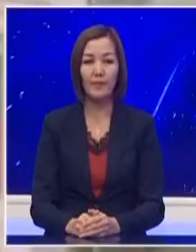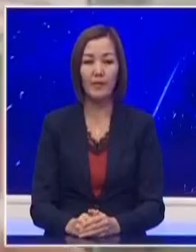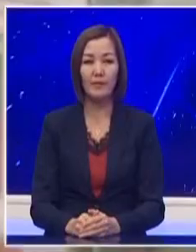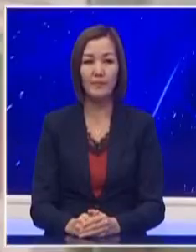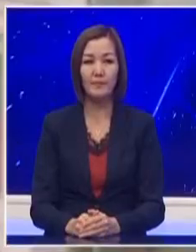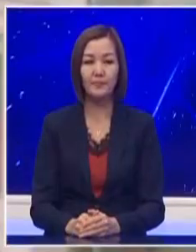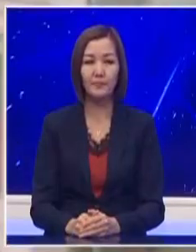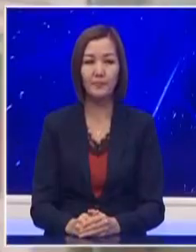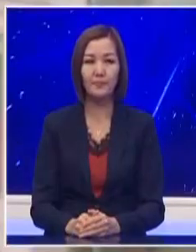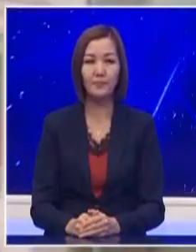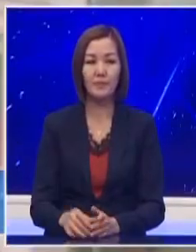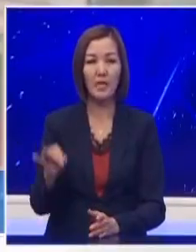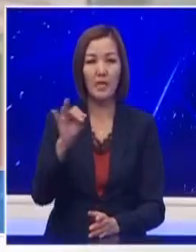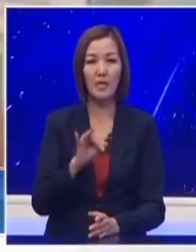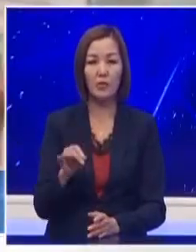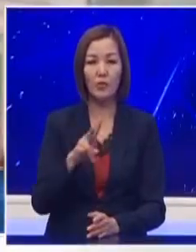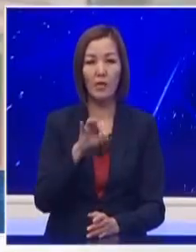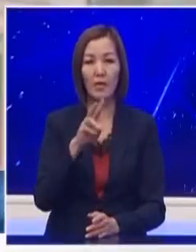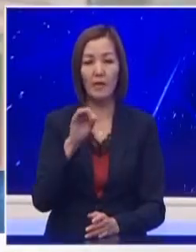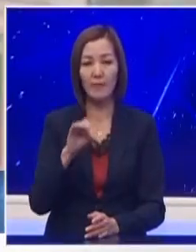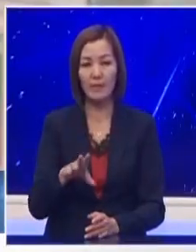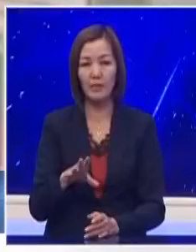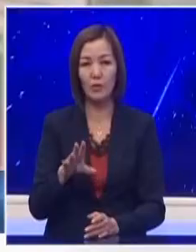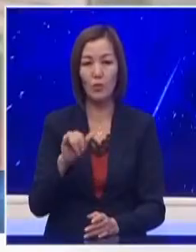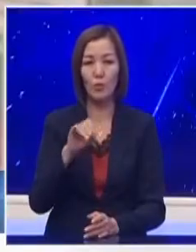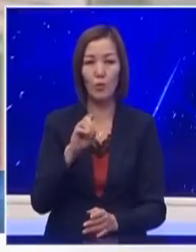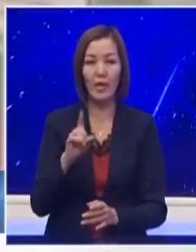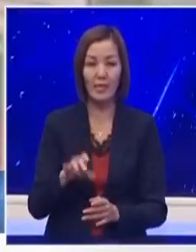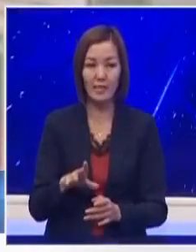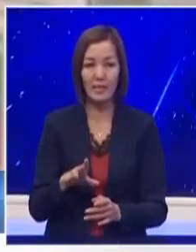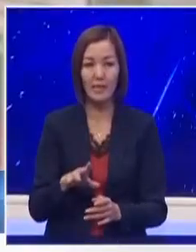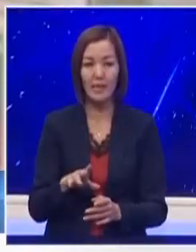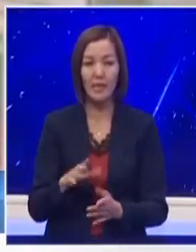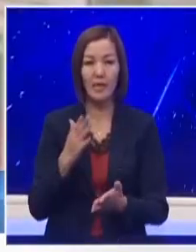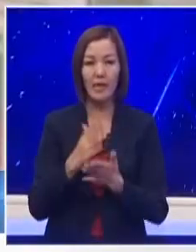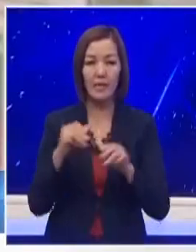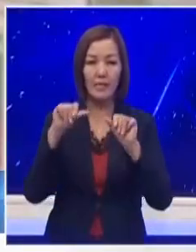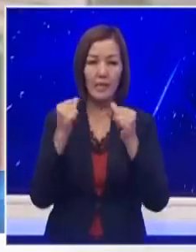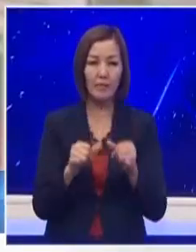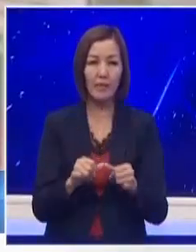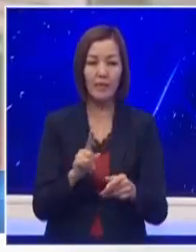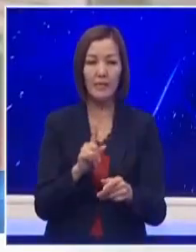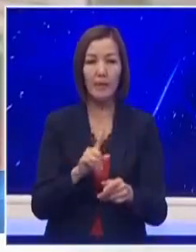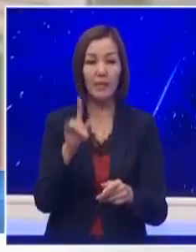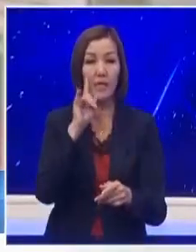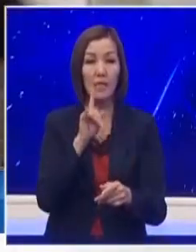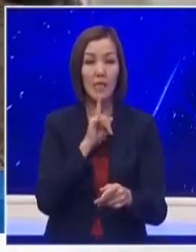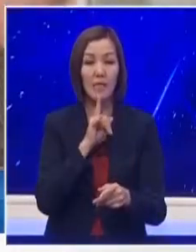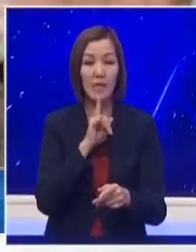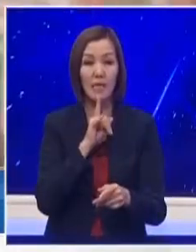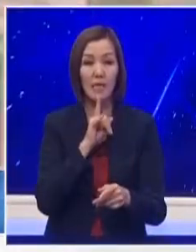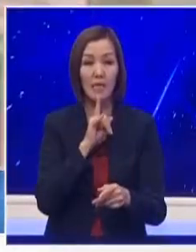здесь история значит лепсенс калепсинского уезда и даже есть экспонаты западного Казахстана